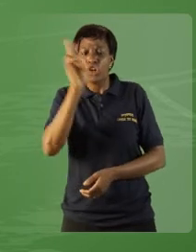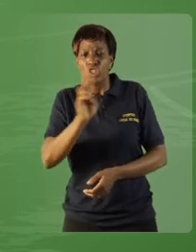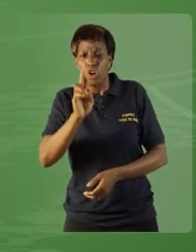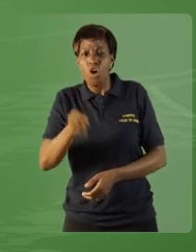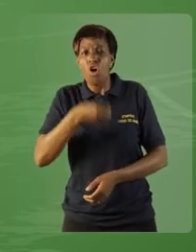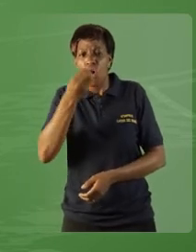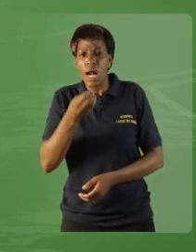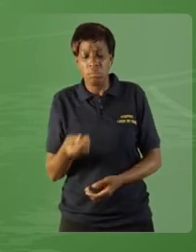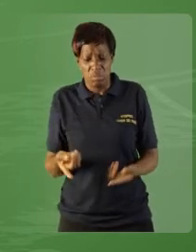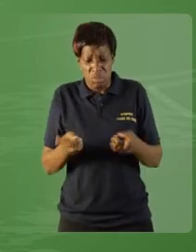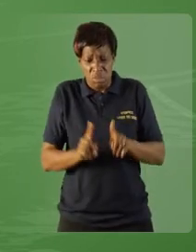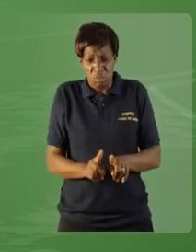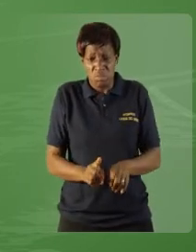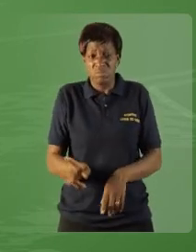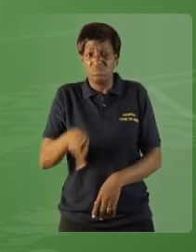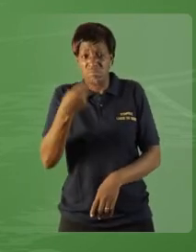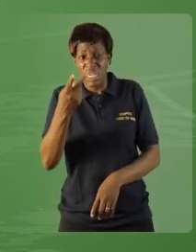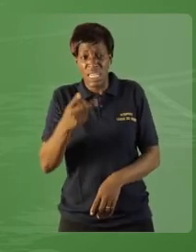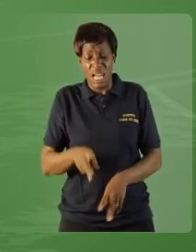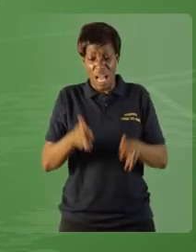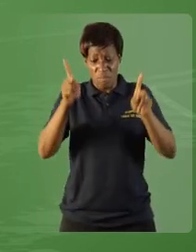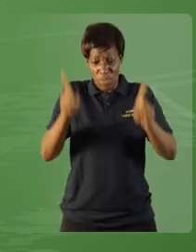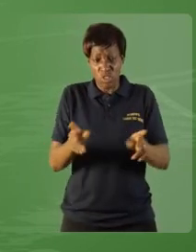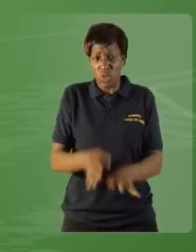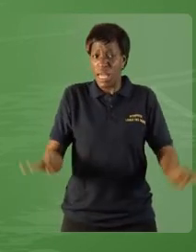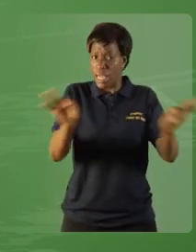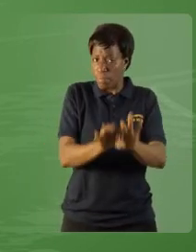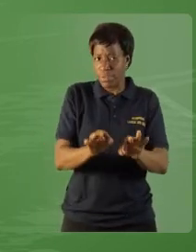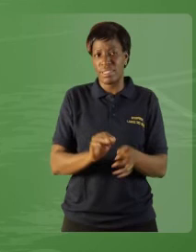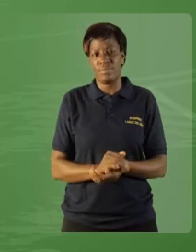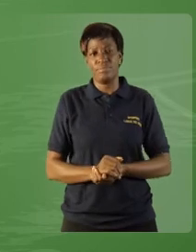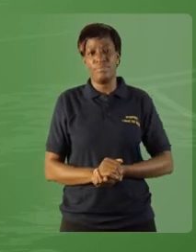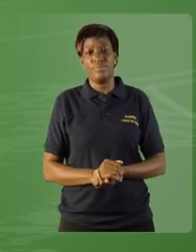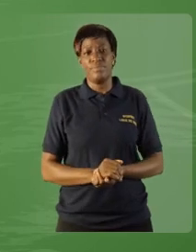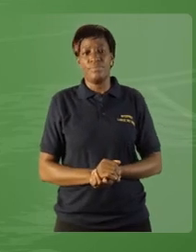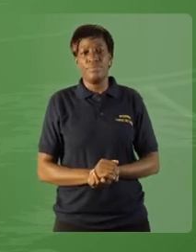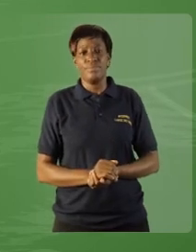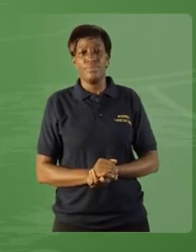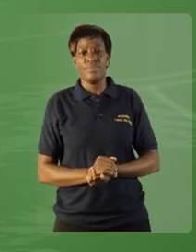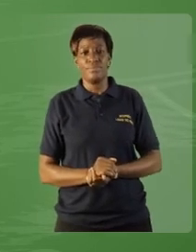à une personne à qui on accorde une grande importance.